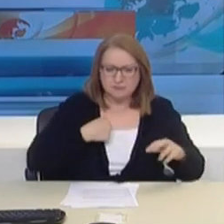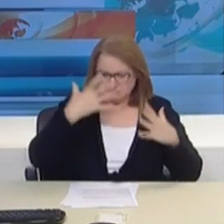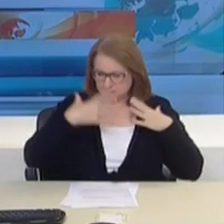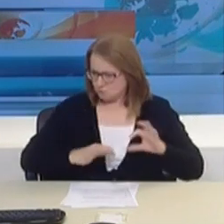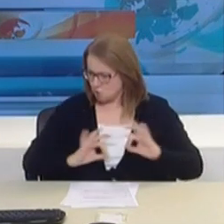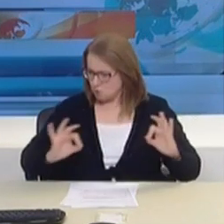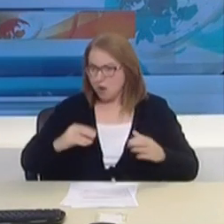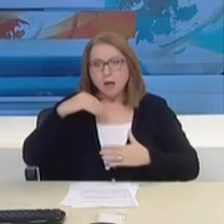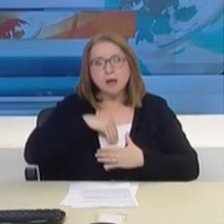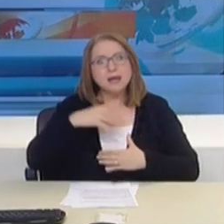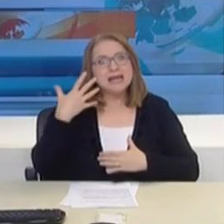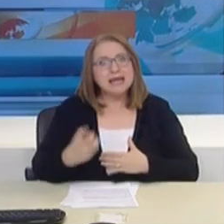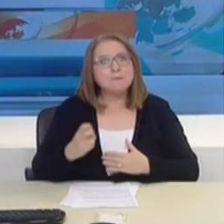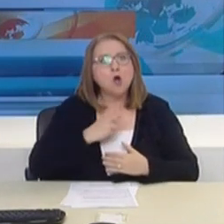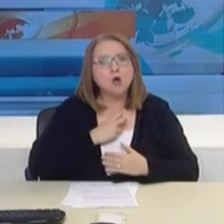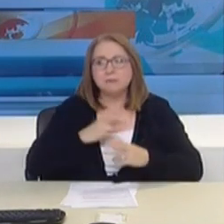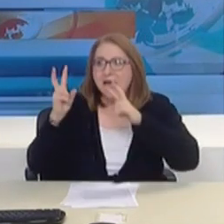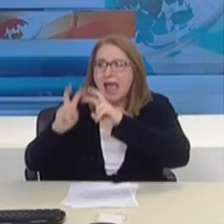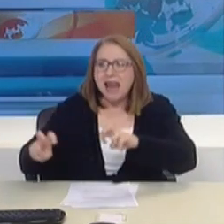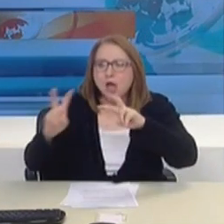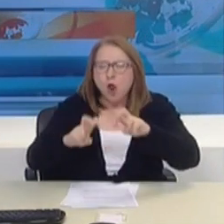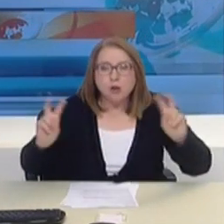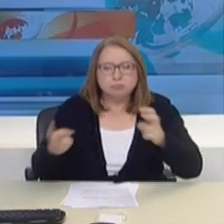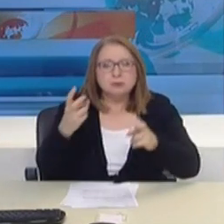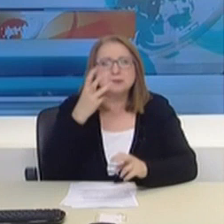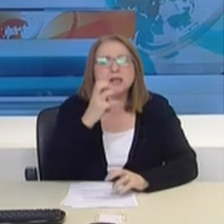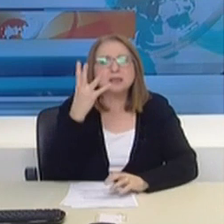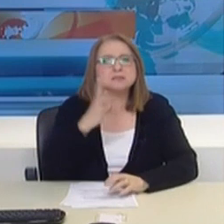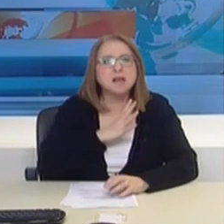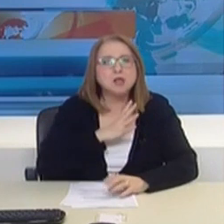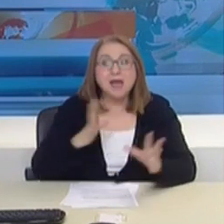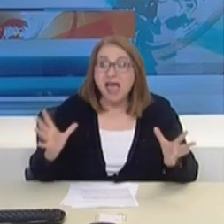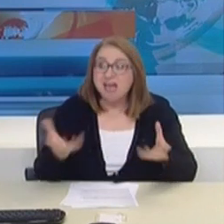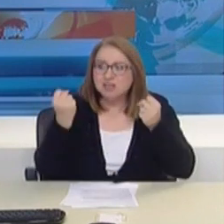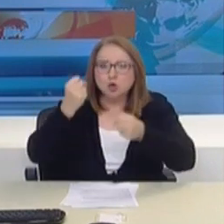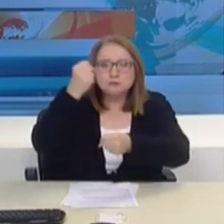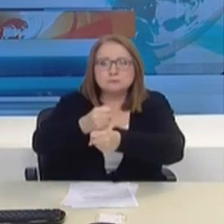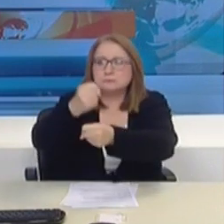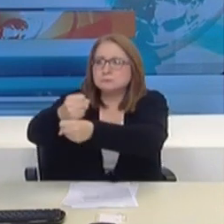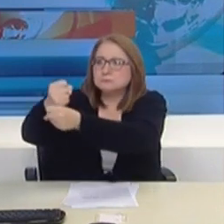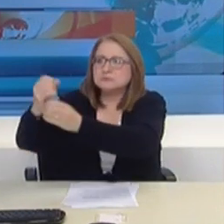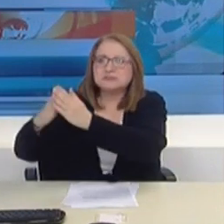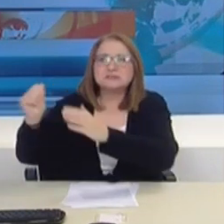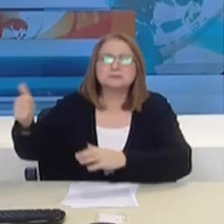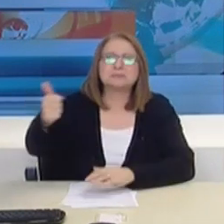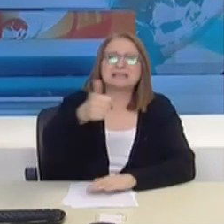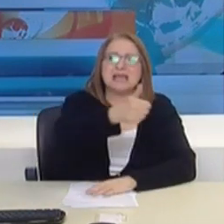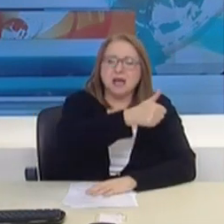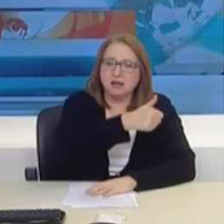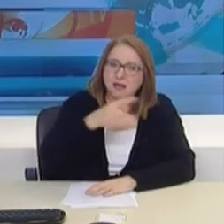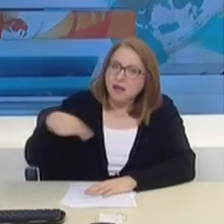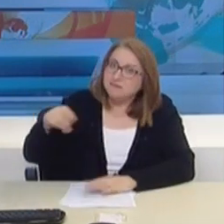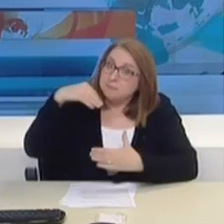οι 34 στα σπίτια τους. Αντίθετα, στο σημερινό έλεγχο συμπολιτών μας σε απομόνωση χαρακτηρισμένων ως στενών